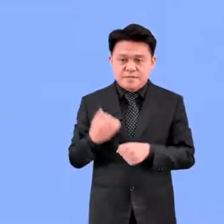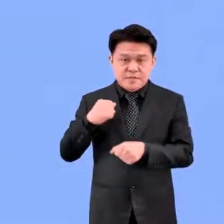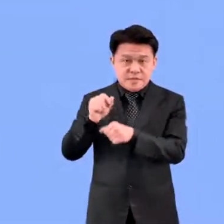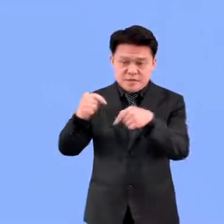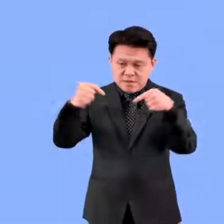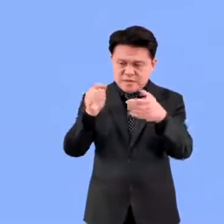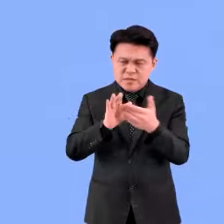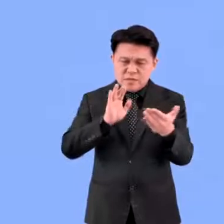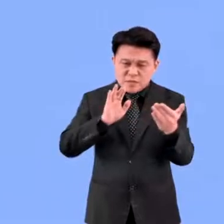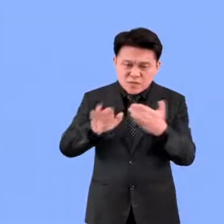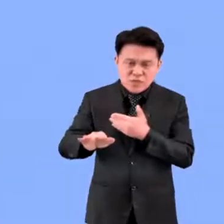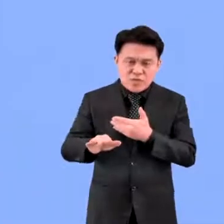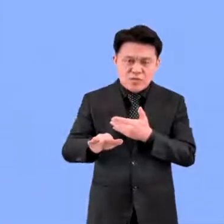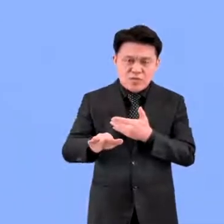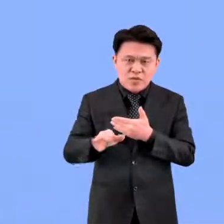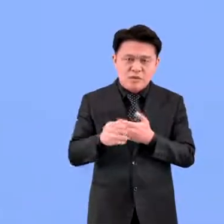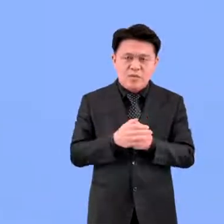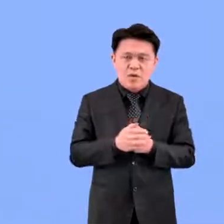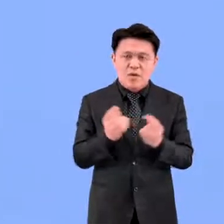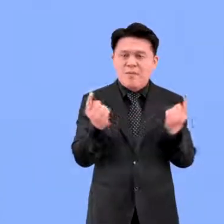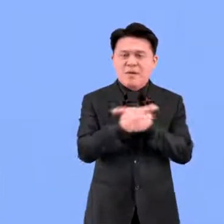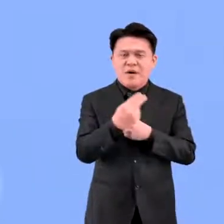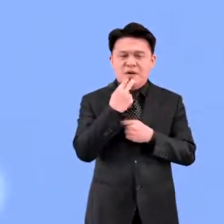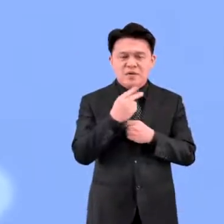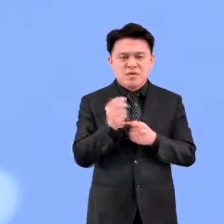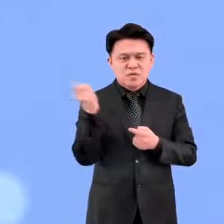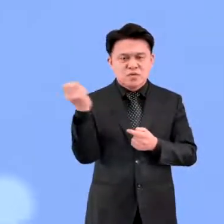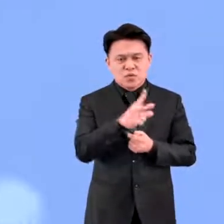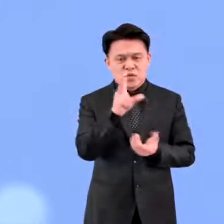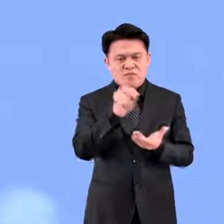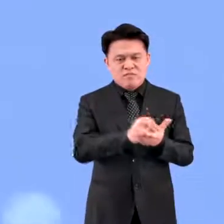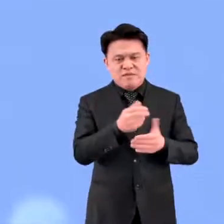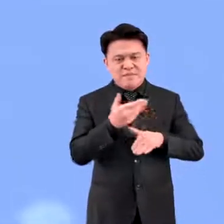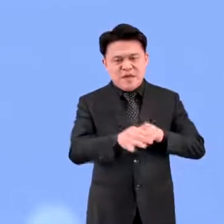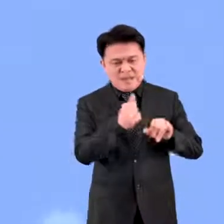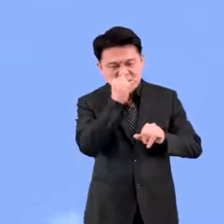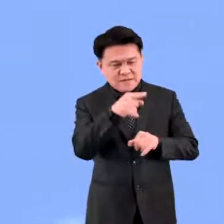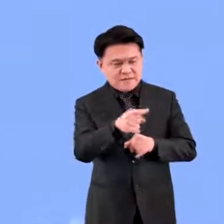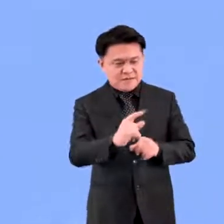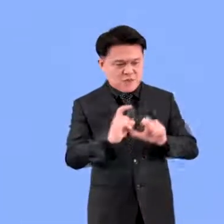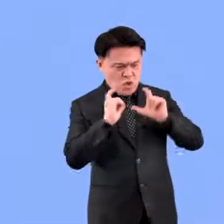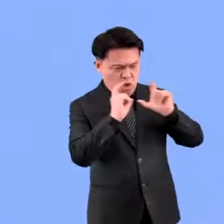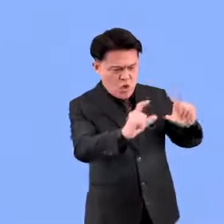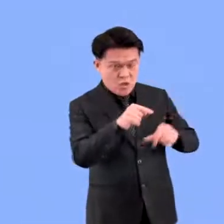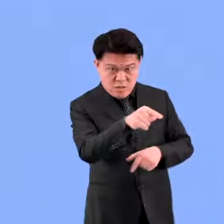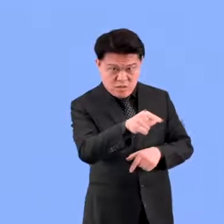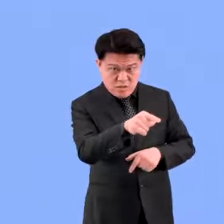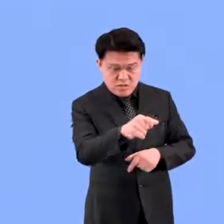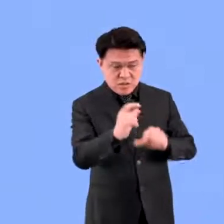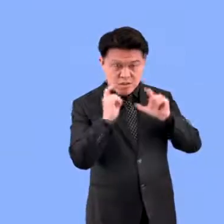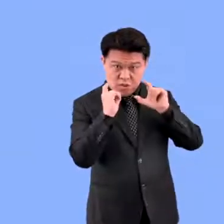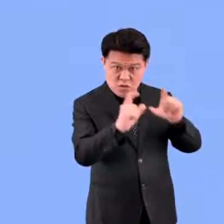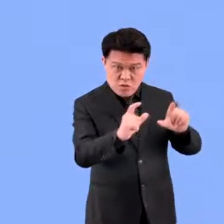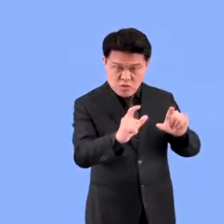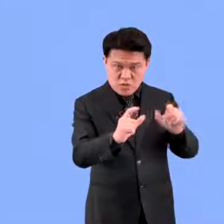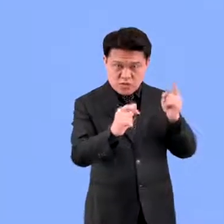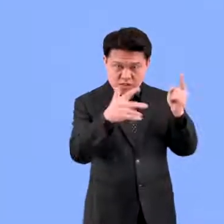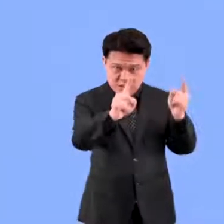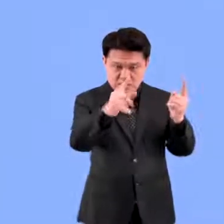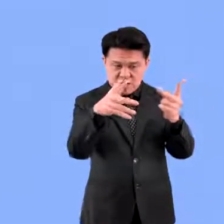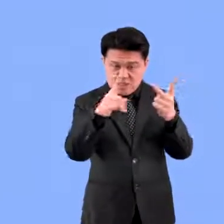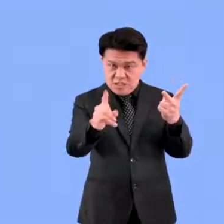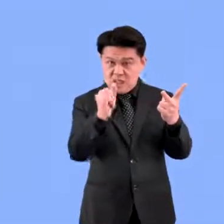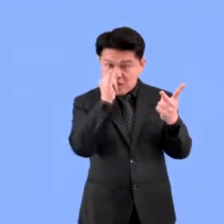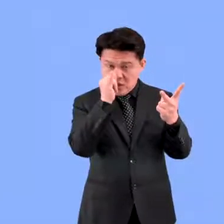됩니다. 상담 후에도 문제가 계속될 경우 경고를 받게 됩니다. 이러한